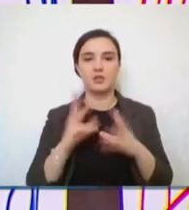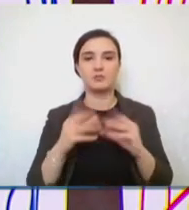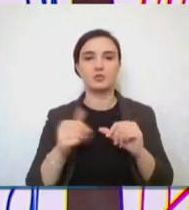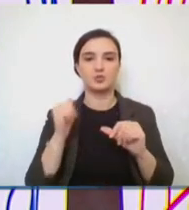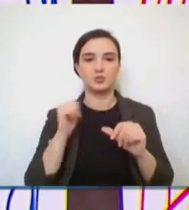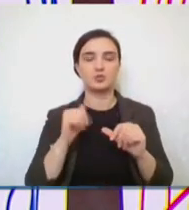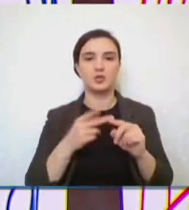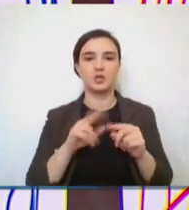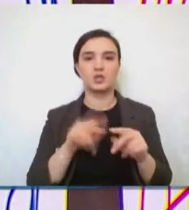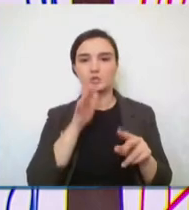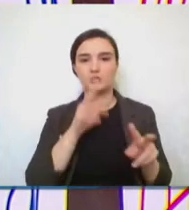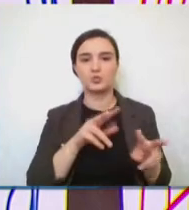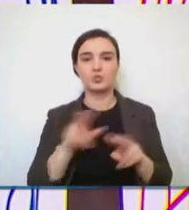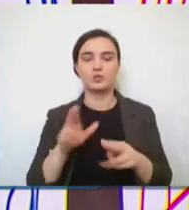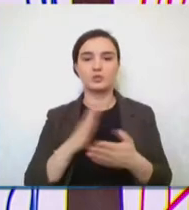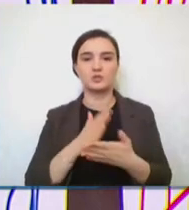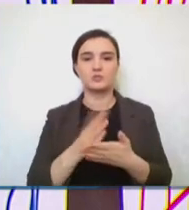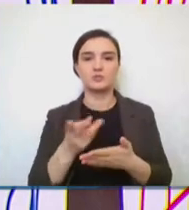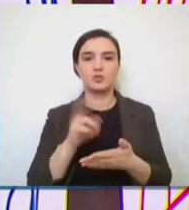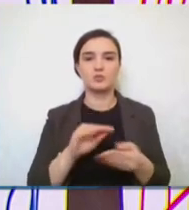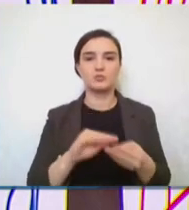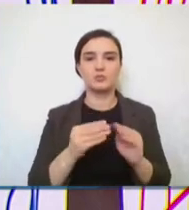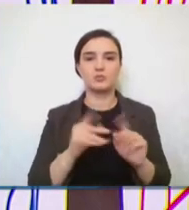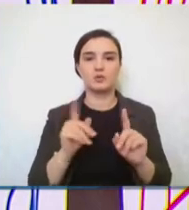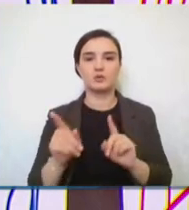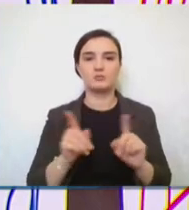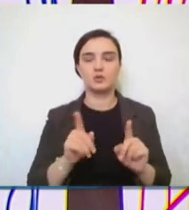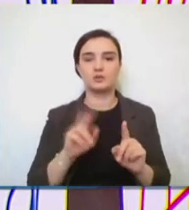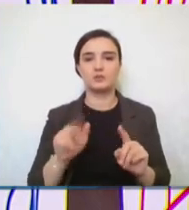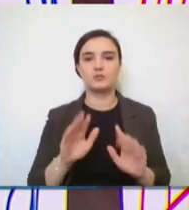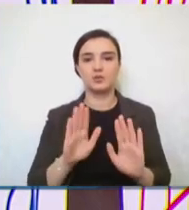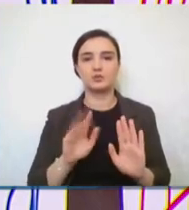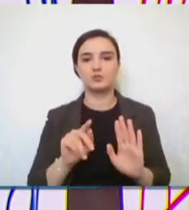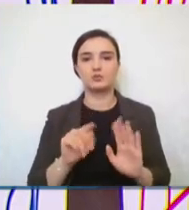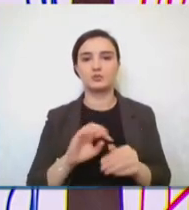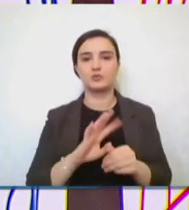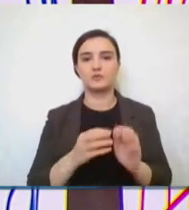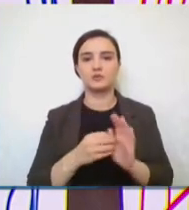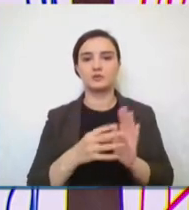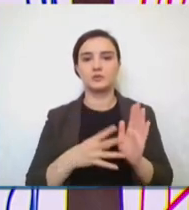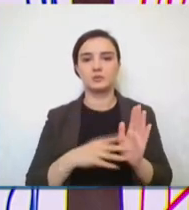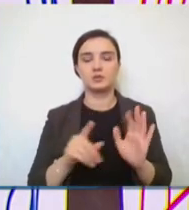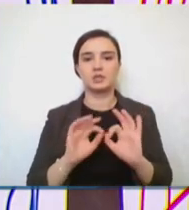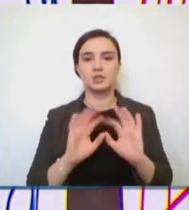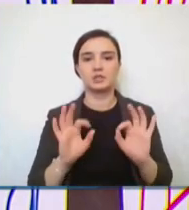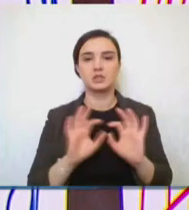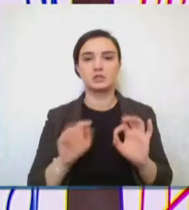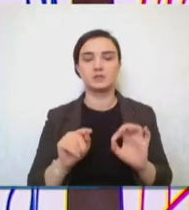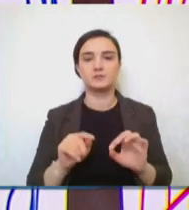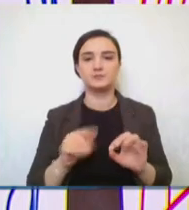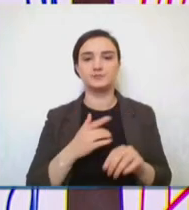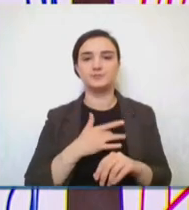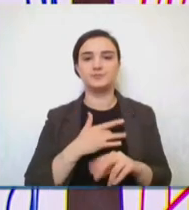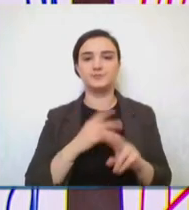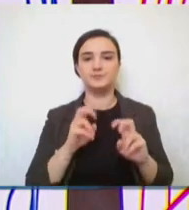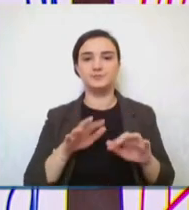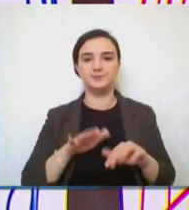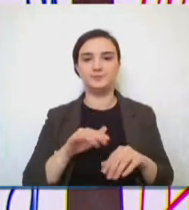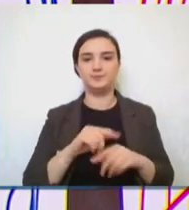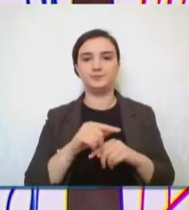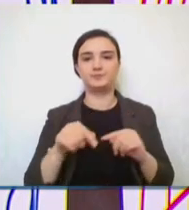შეიძლება არსებობდეს ორივე პრობლემა და მხოლოდ COVID-19-ით ახსნილი გულის მიდამოში არსებული